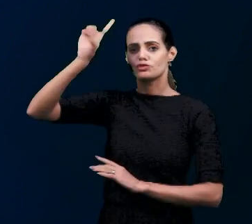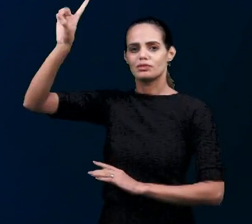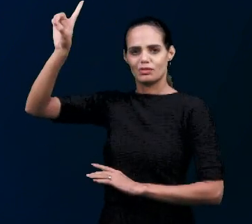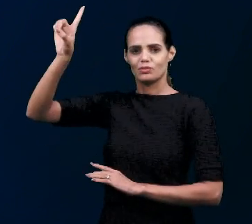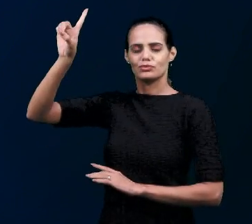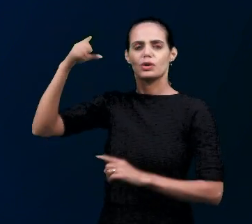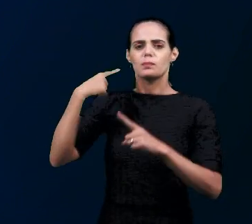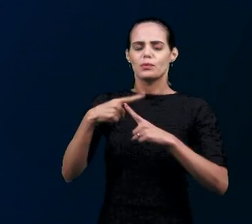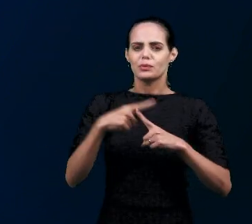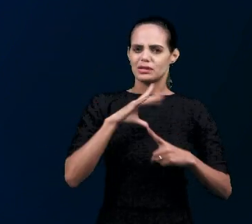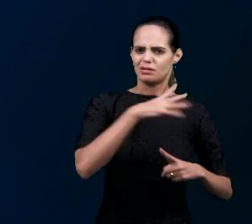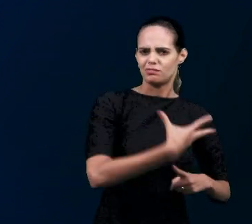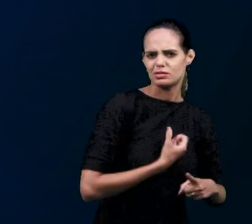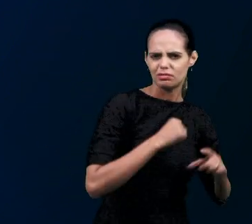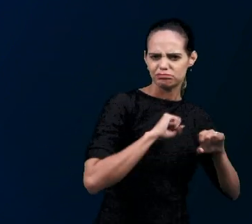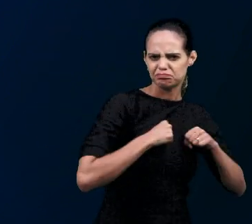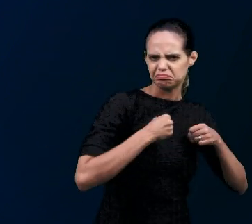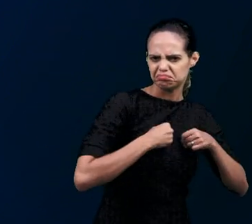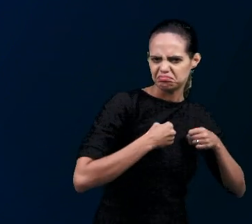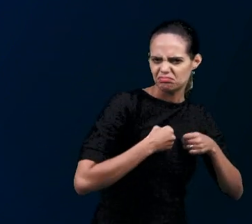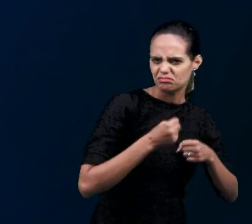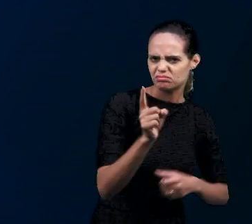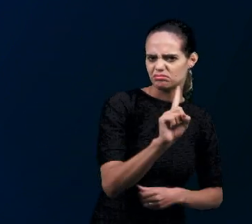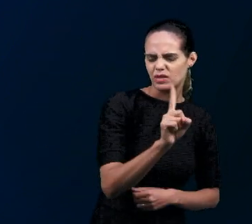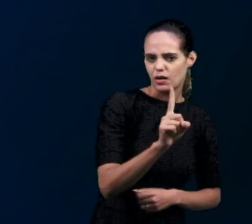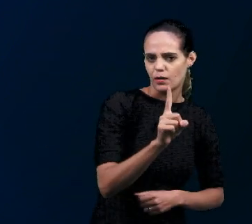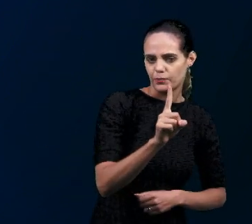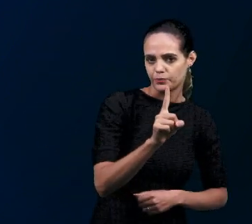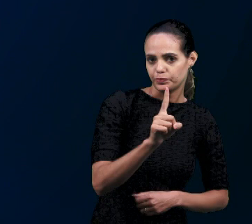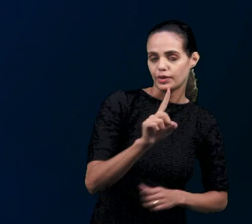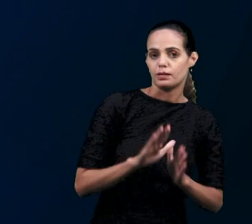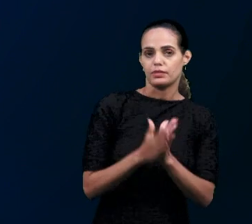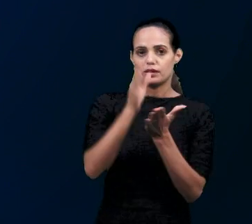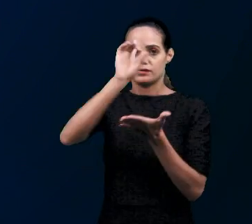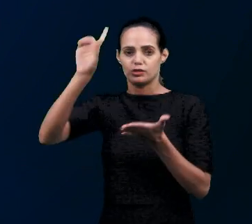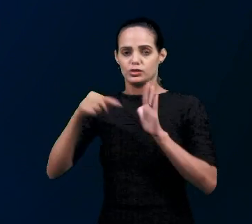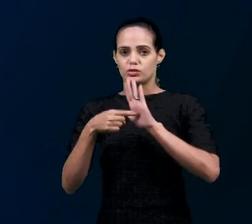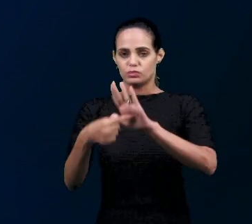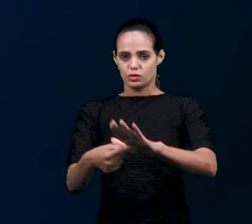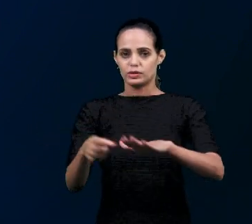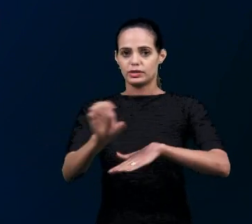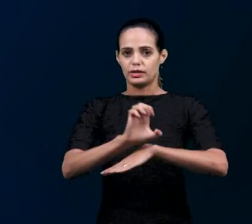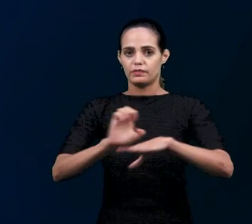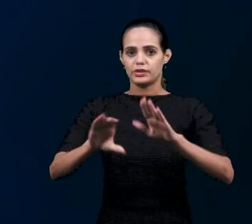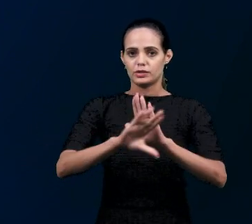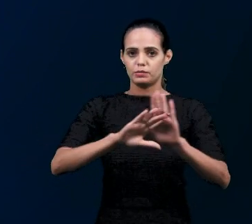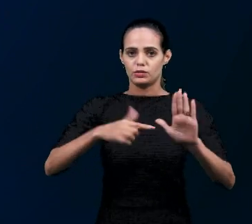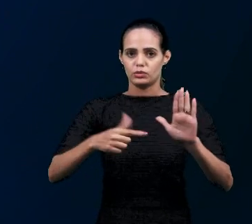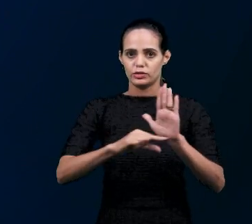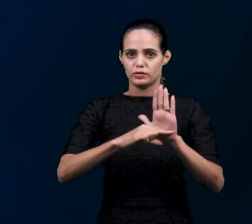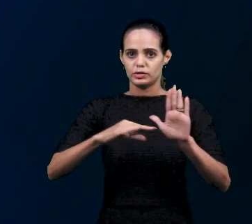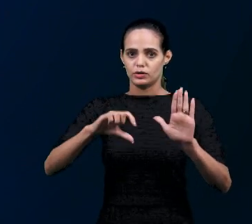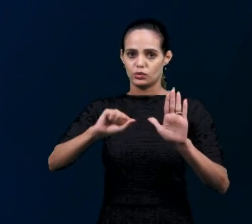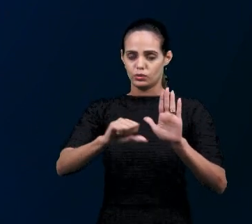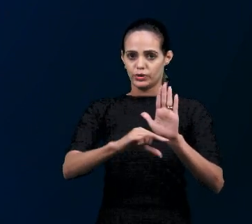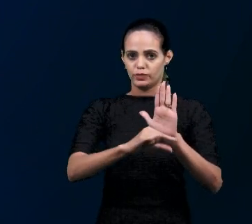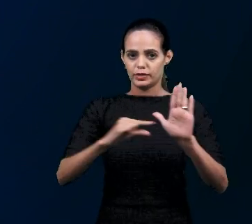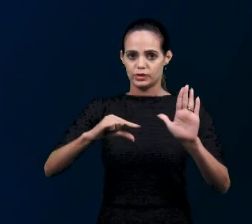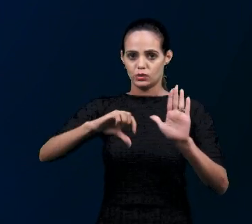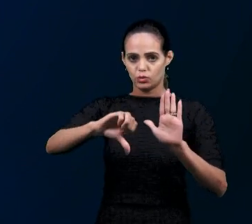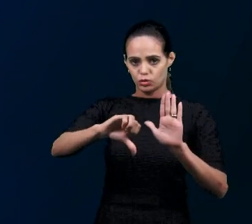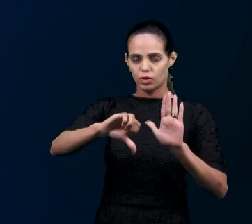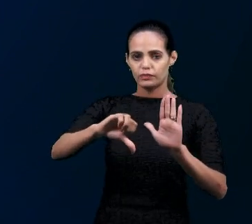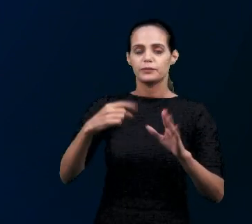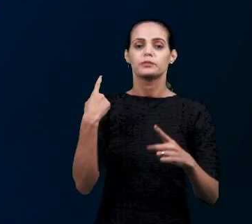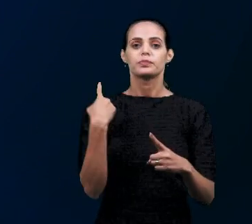les œuvres. La parole du Seigneur dit en Éphésiens, chapitre 2, versets 8 à 9. Car